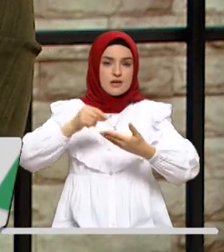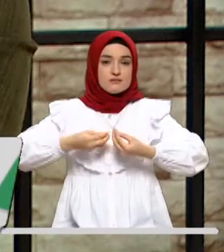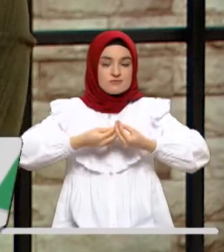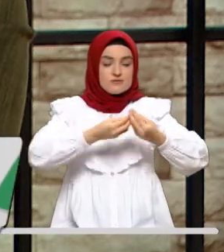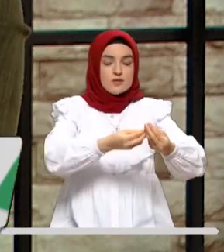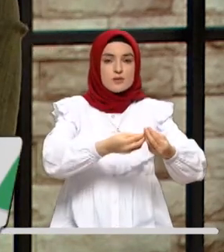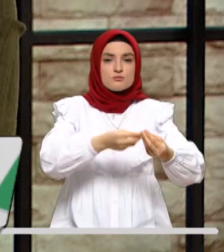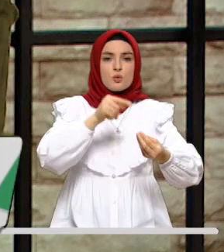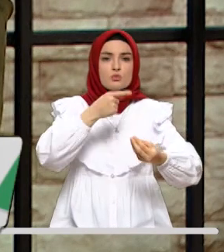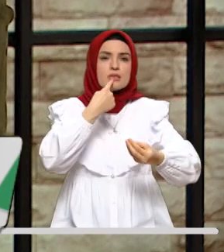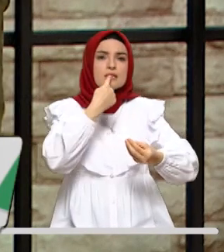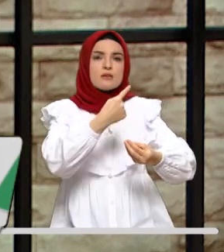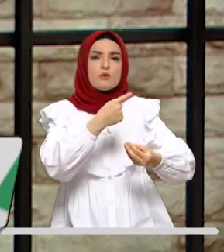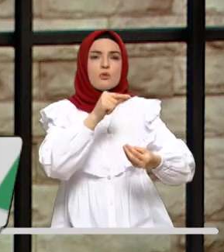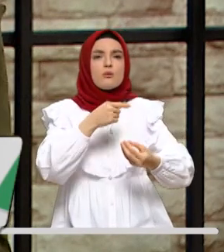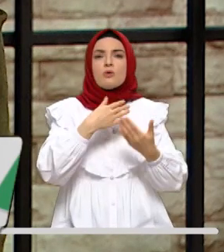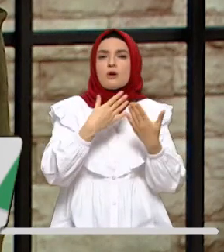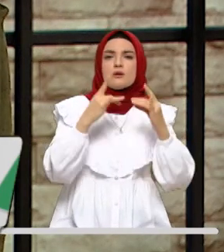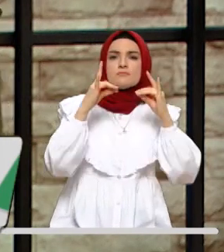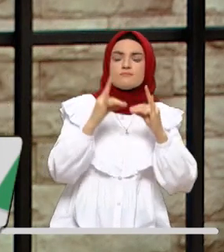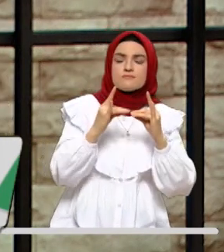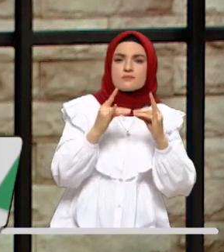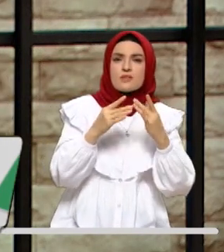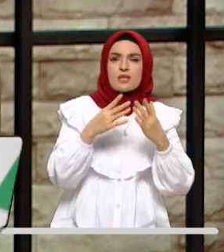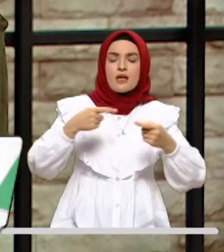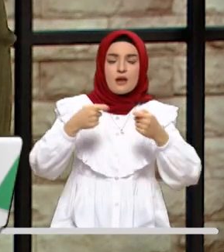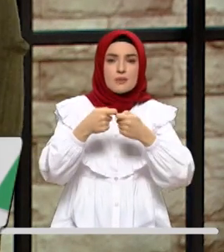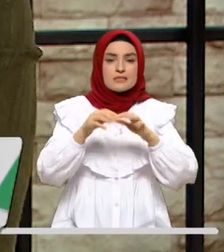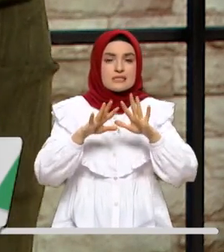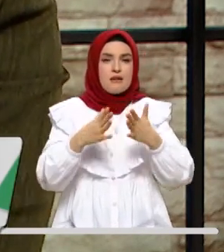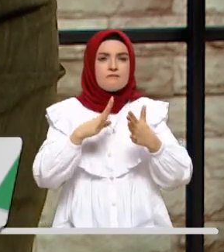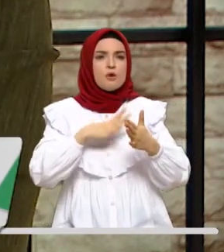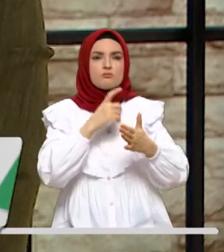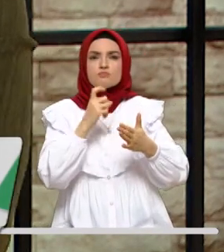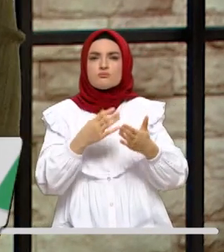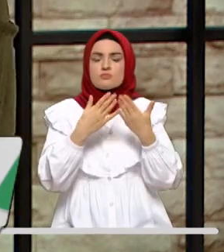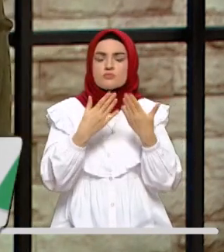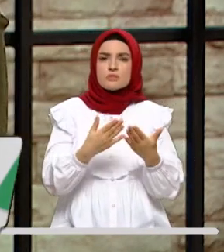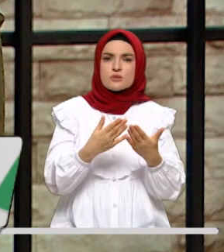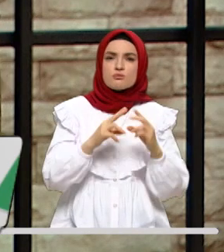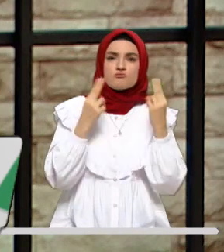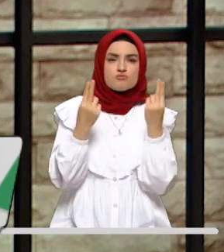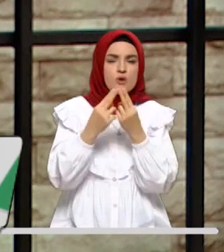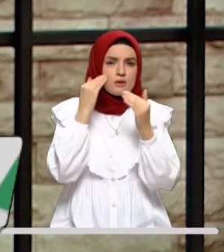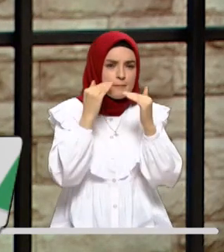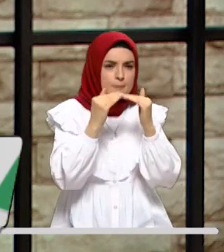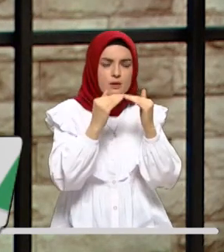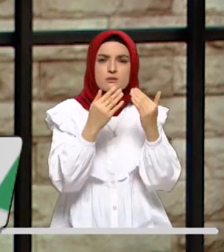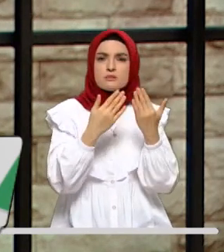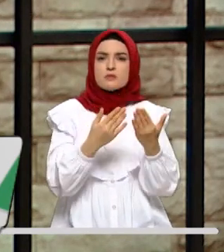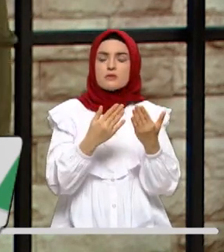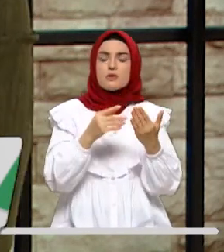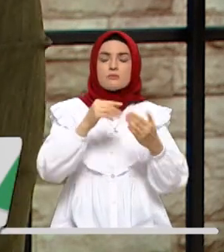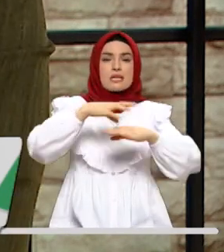nedir? Var mı ki dünyada eşi? En kesif orduların yükleniyor dördü beşi. Tepeden yol